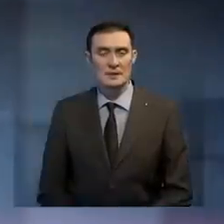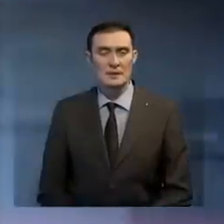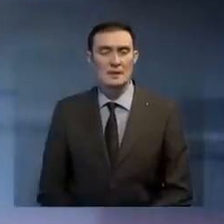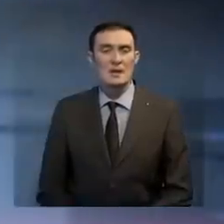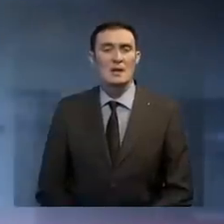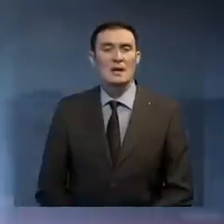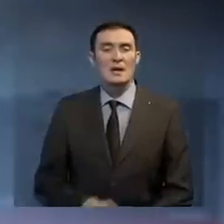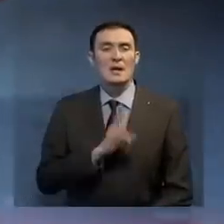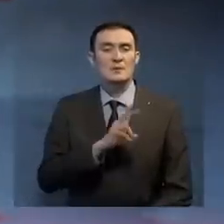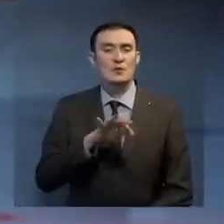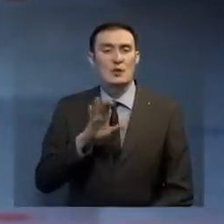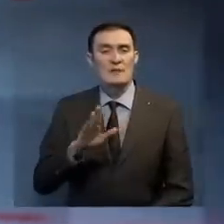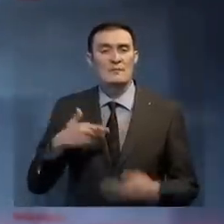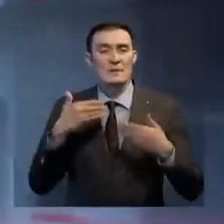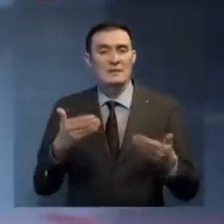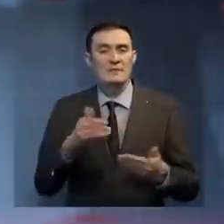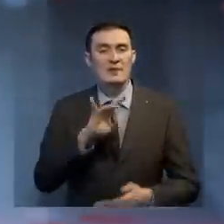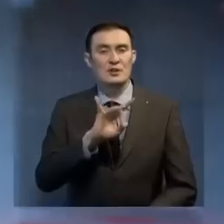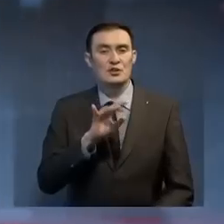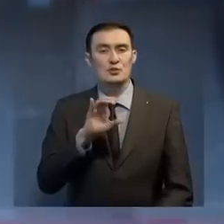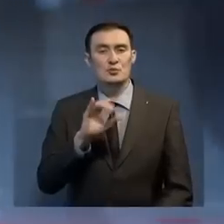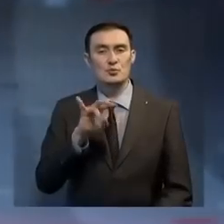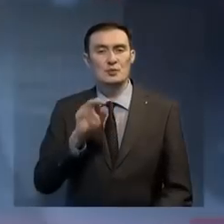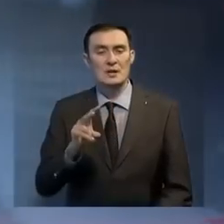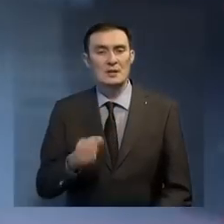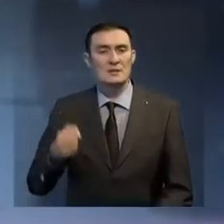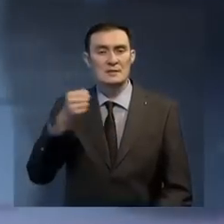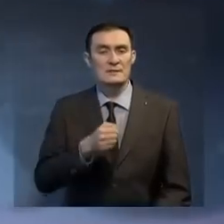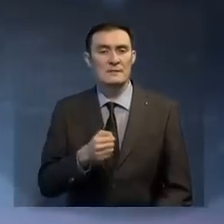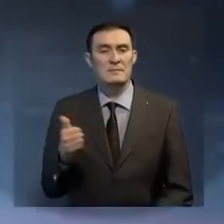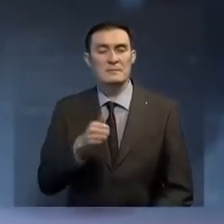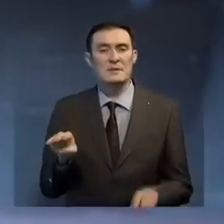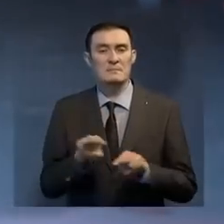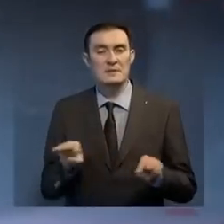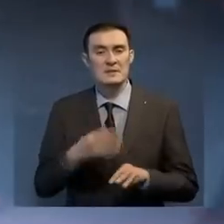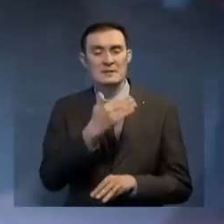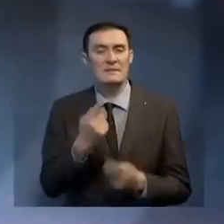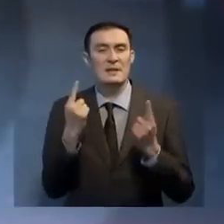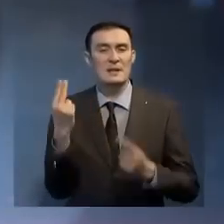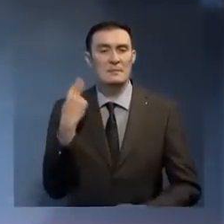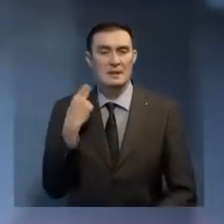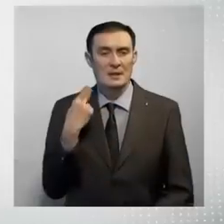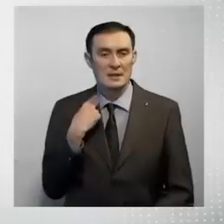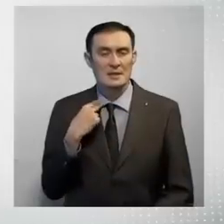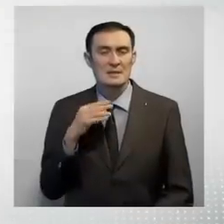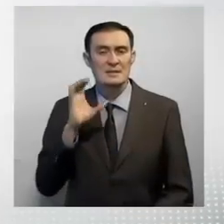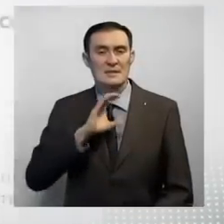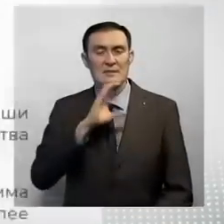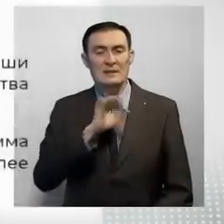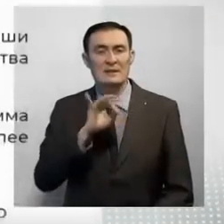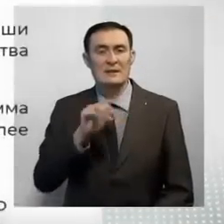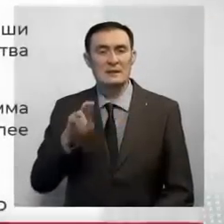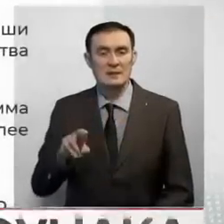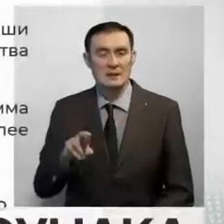Продолжаем выпуск. Касым-Жомарт Токаев поздравил Риши Сунака с назначением на пост премьер-министра Соединенного Королевства Великобритании и Северной